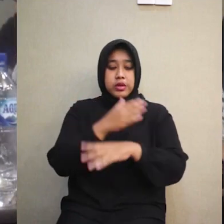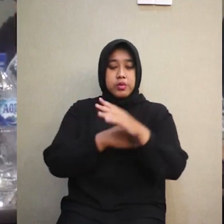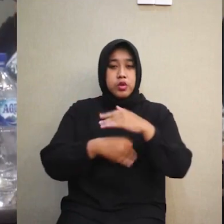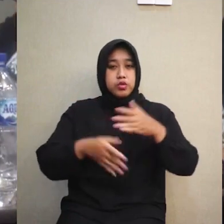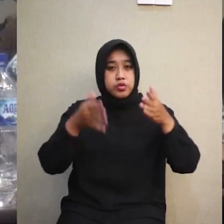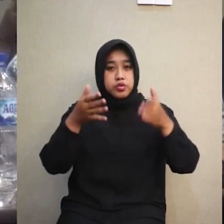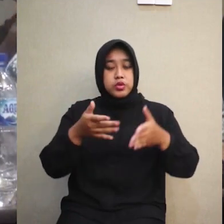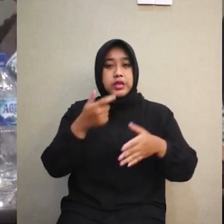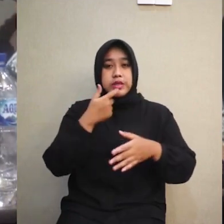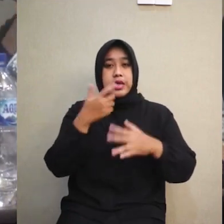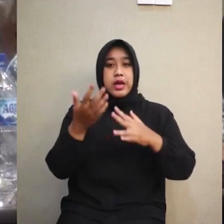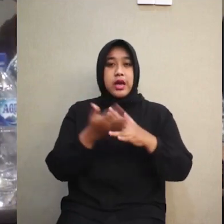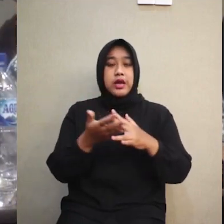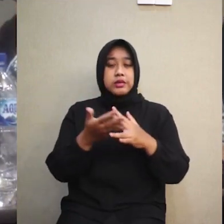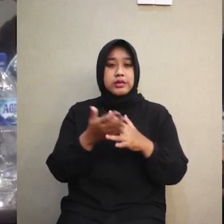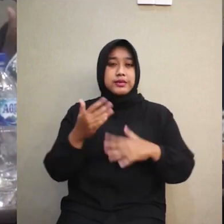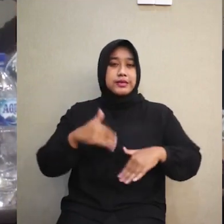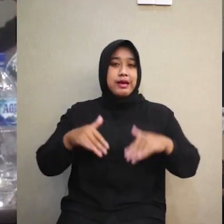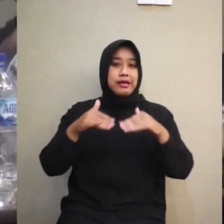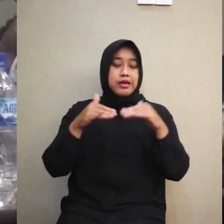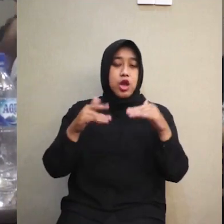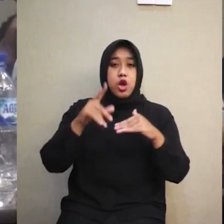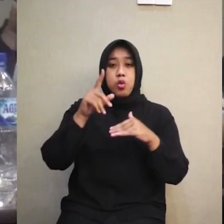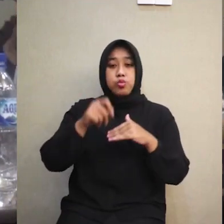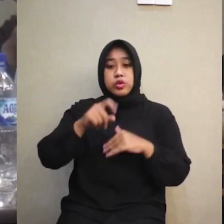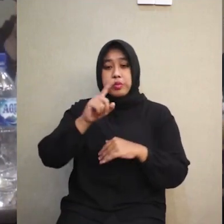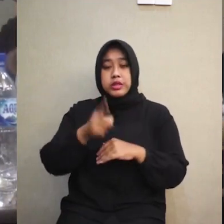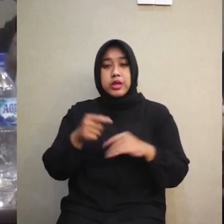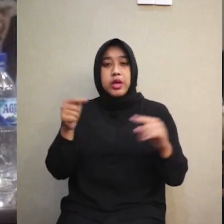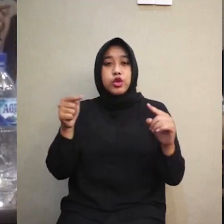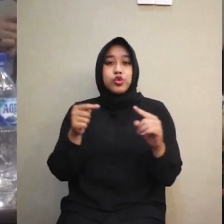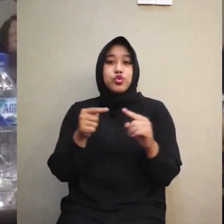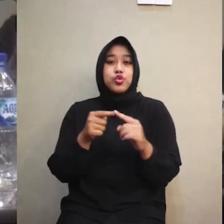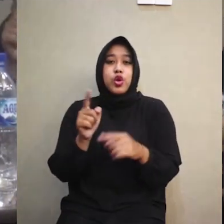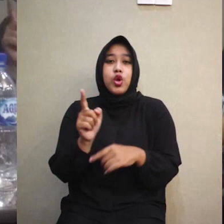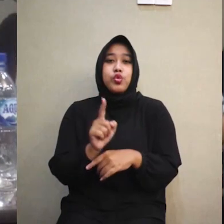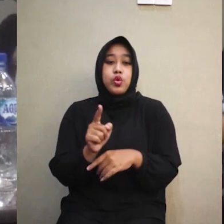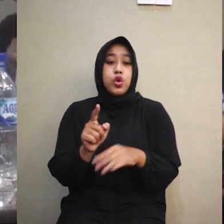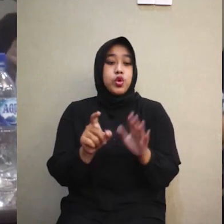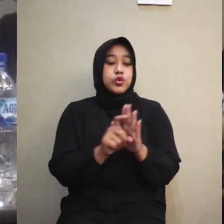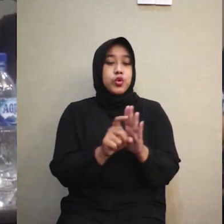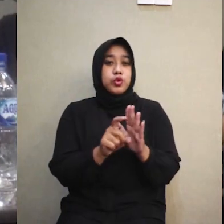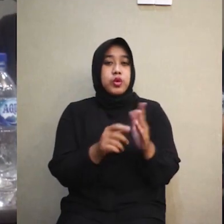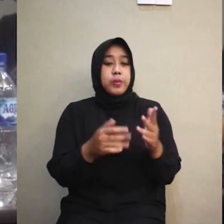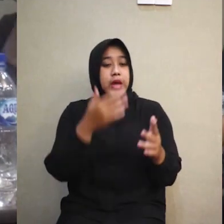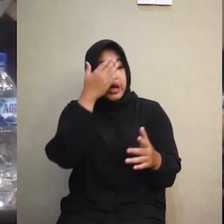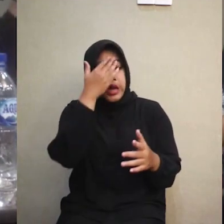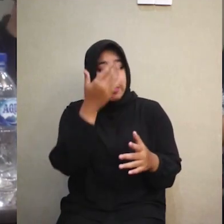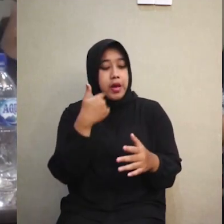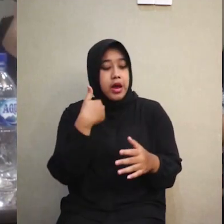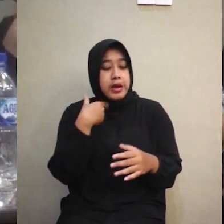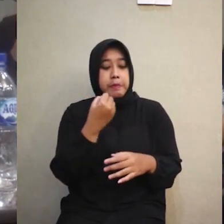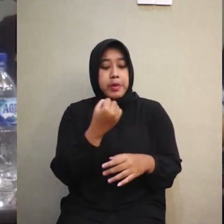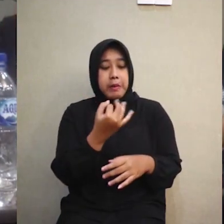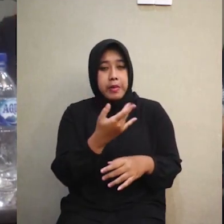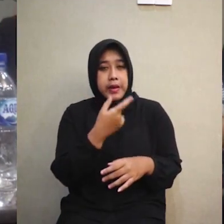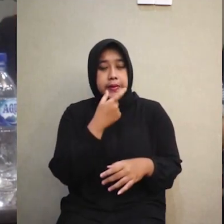terutama akses keadilan gitu kan itu perlu dipastikan tujuannya jadi kayak misalkan Kenapa beberapa